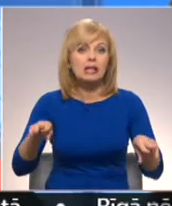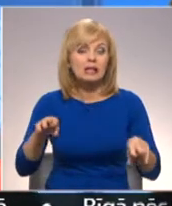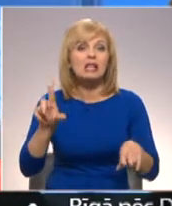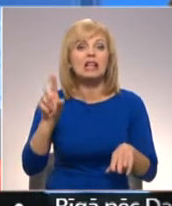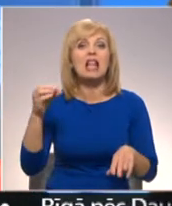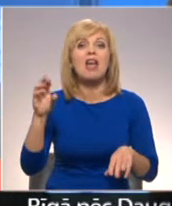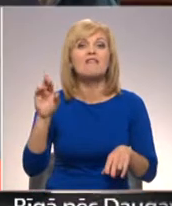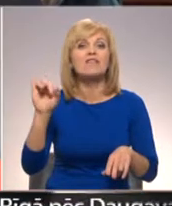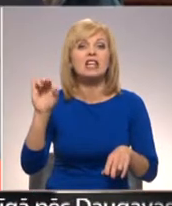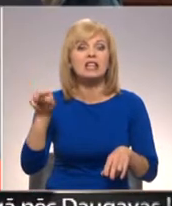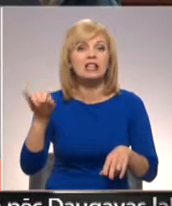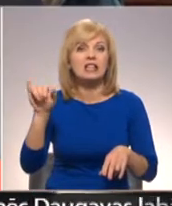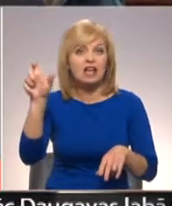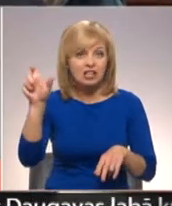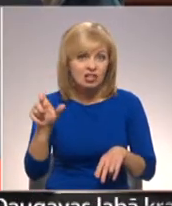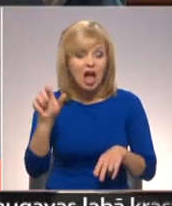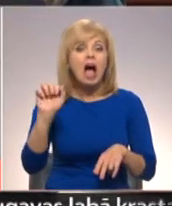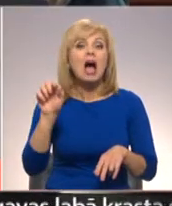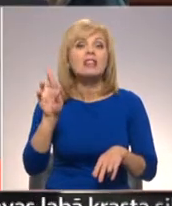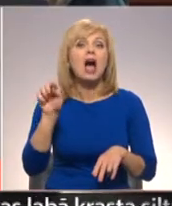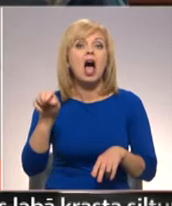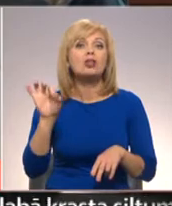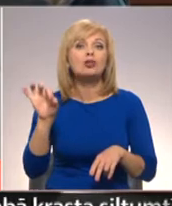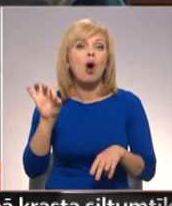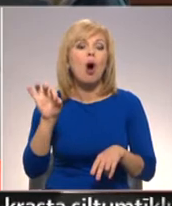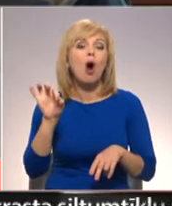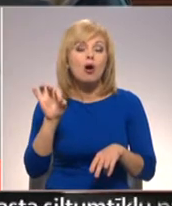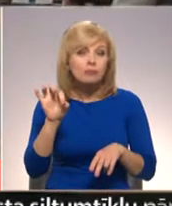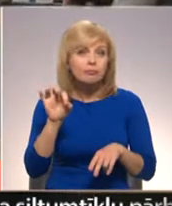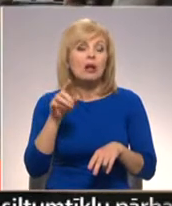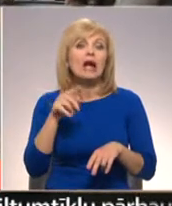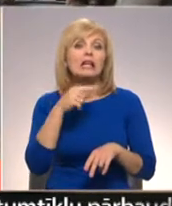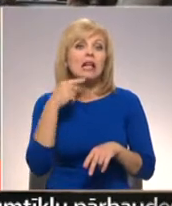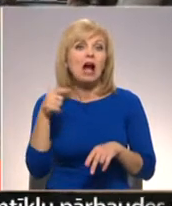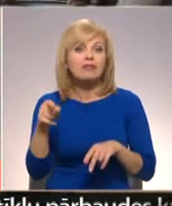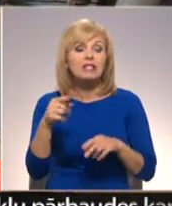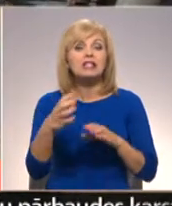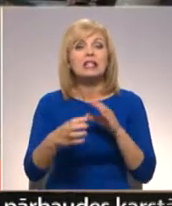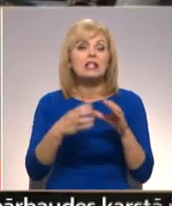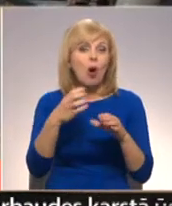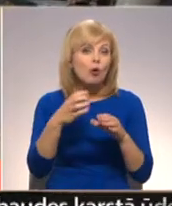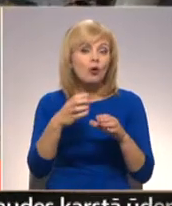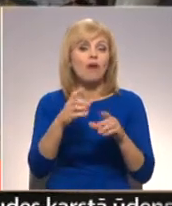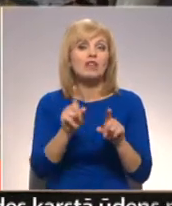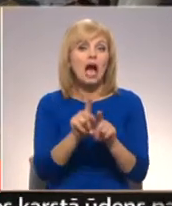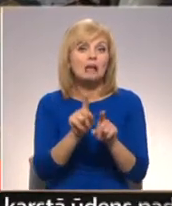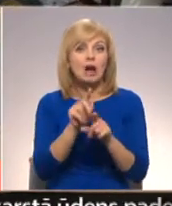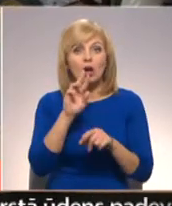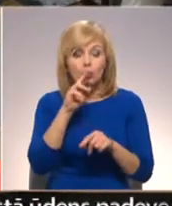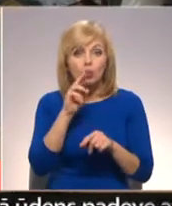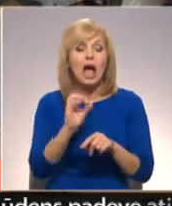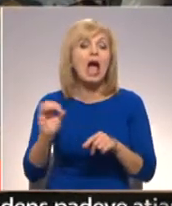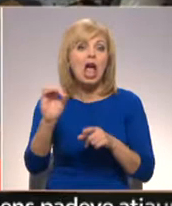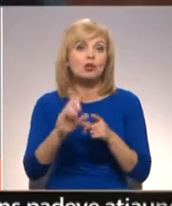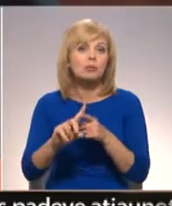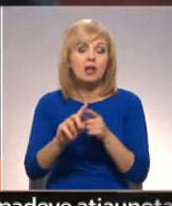Levitins. Viņš arī uzsvēra, ka NATO un Eiropas Savienības geogrāfiskā paplašināšana Krievijas ieskatā ir bijusi kļūda. Tāpat kā arī Eiropas